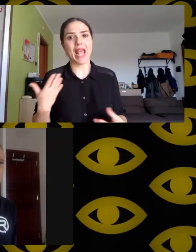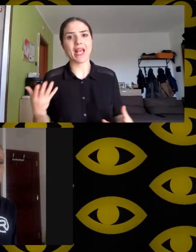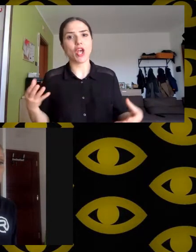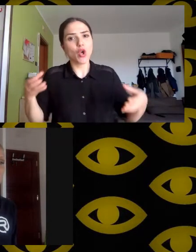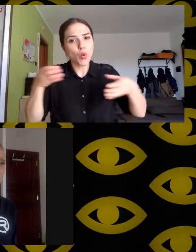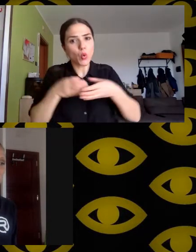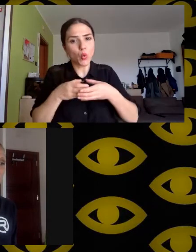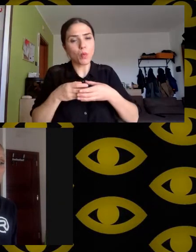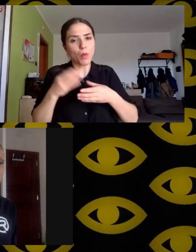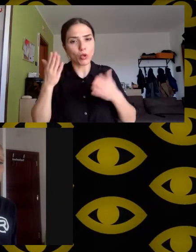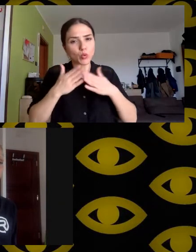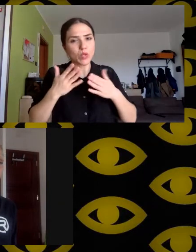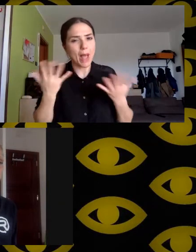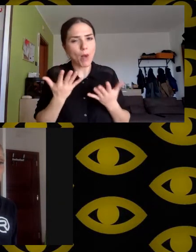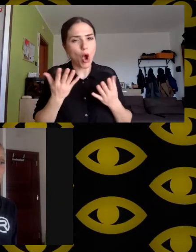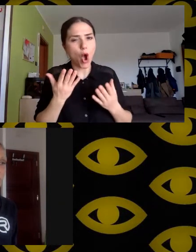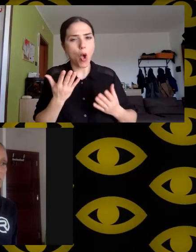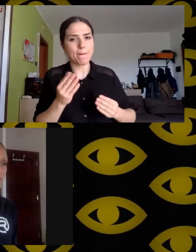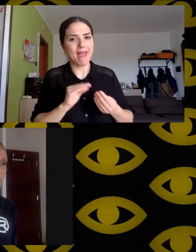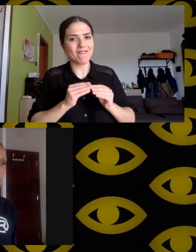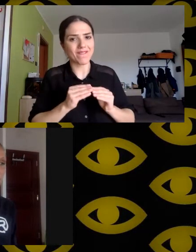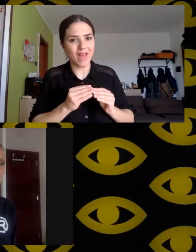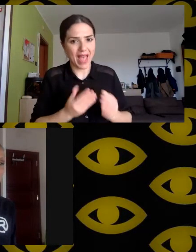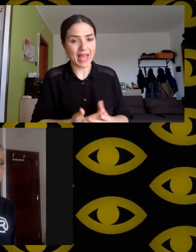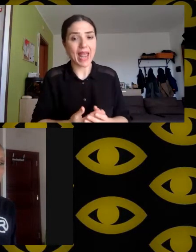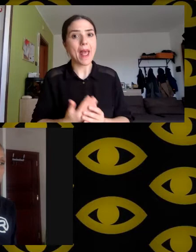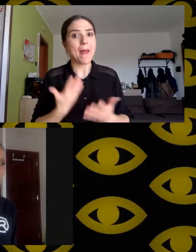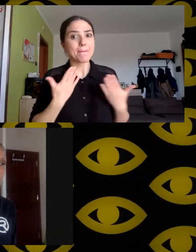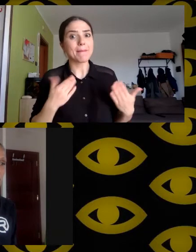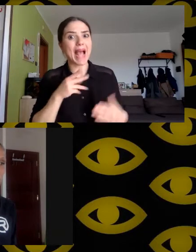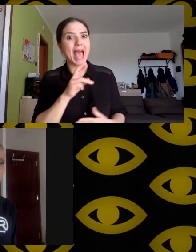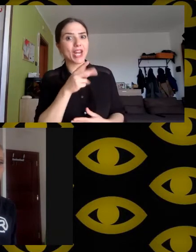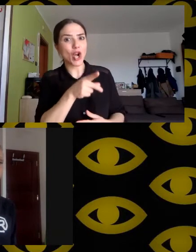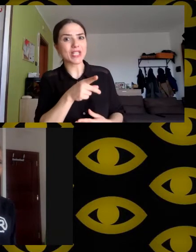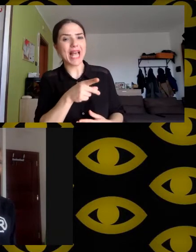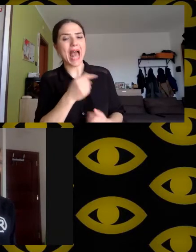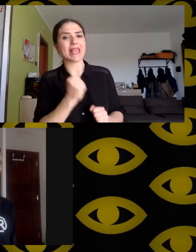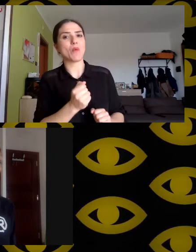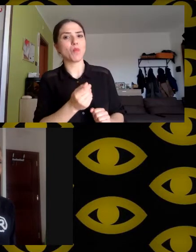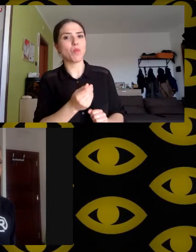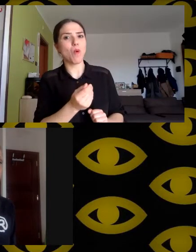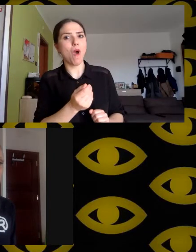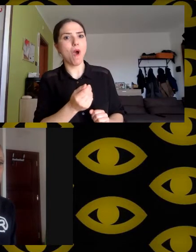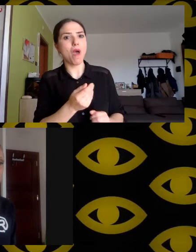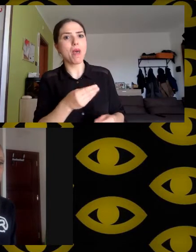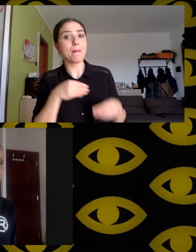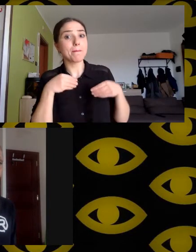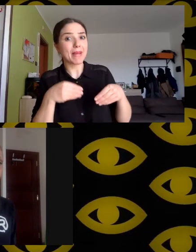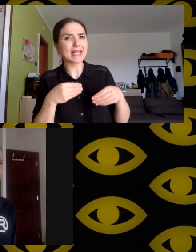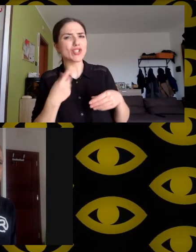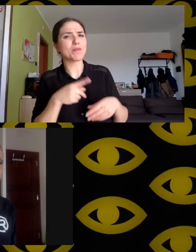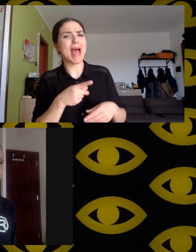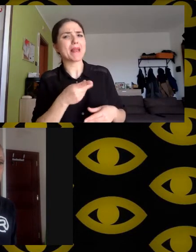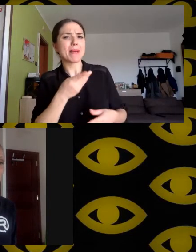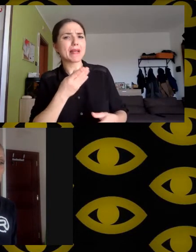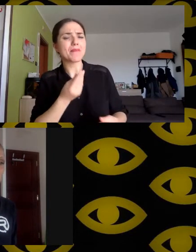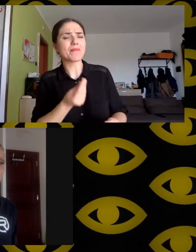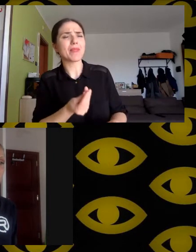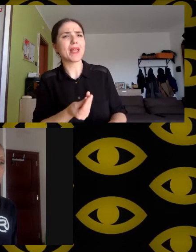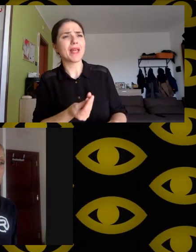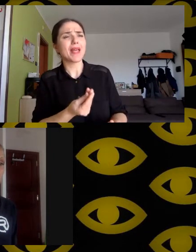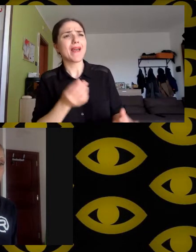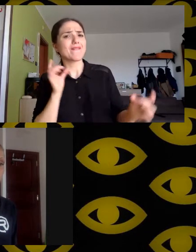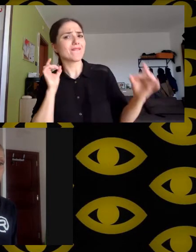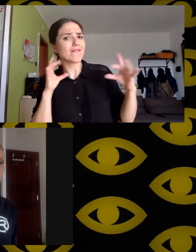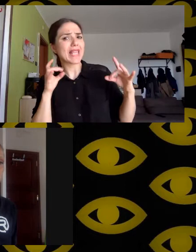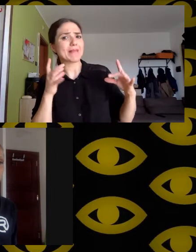dirmi: vai Annalisa, ci hai azzeccato e ho capito tutto. Insomma, mi piacerebbe proprio il vostro supporto e il vostro commento, perché sarà